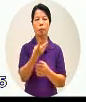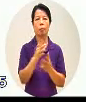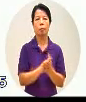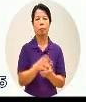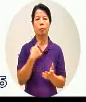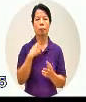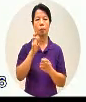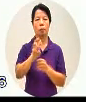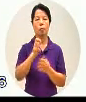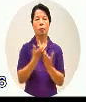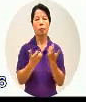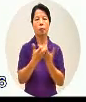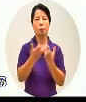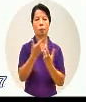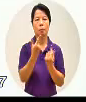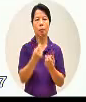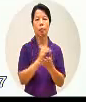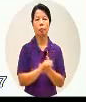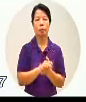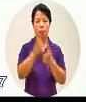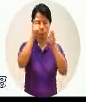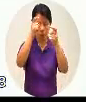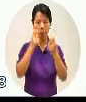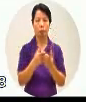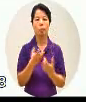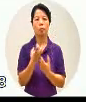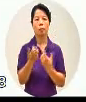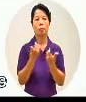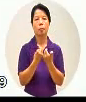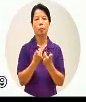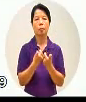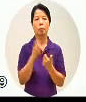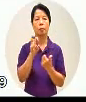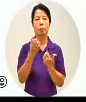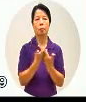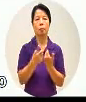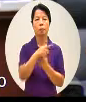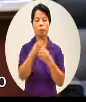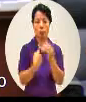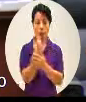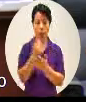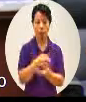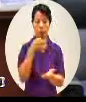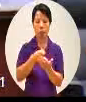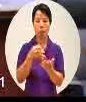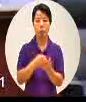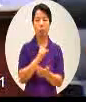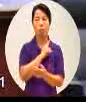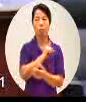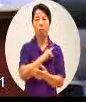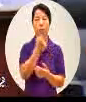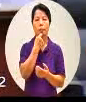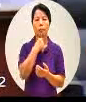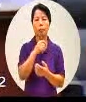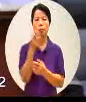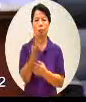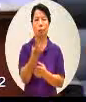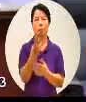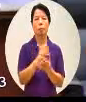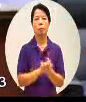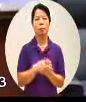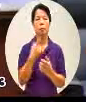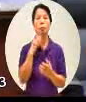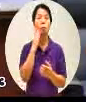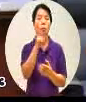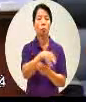三十分拢平济哦。啊，不过咱敢会当填三个志愿哦。你这三个也填无到吼，你就准备衰啊！